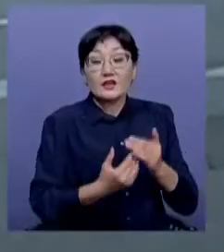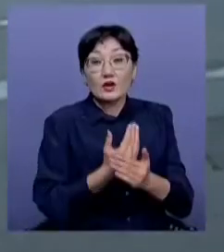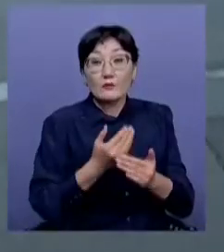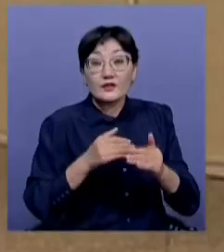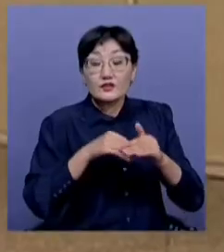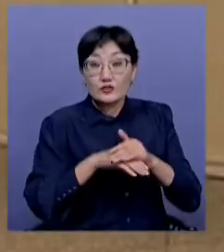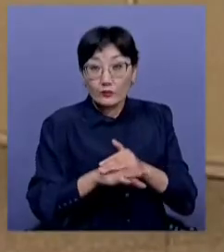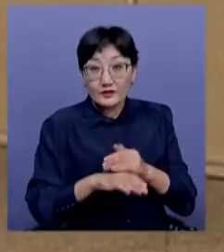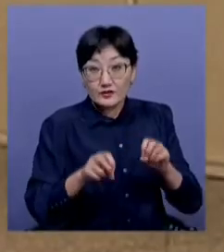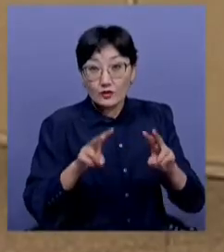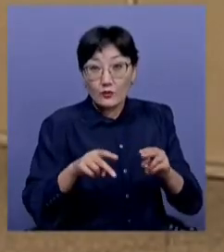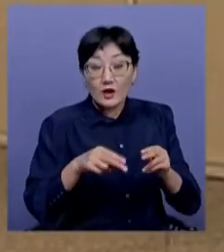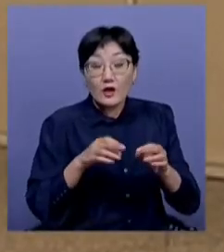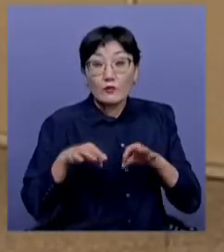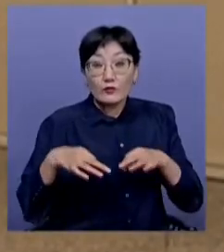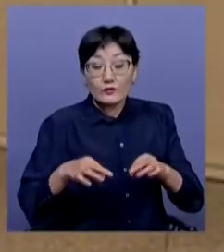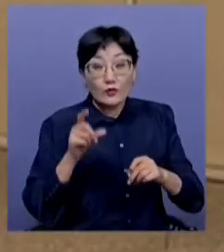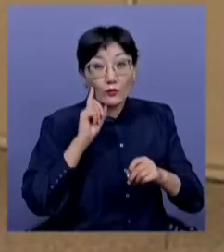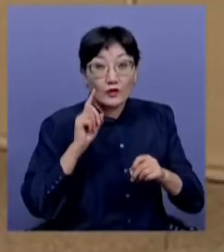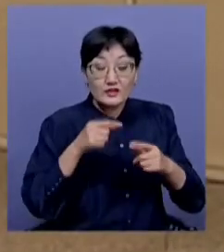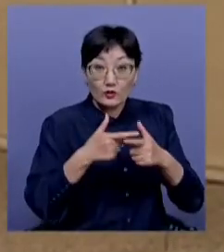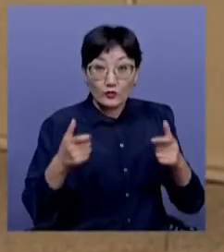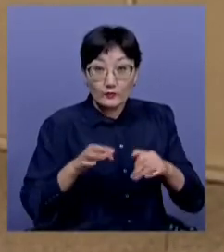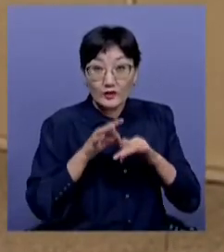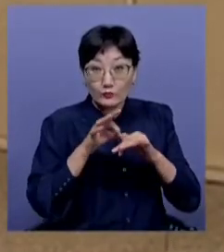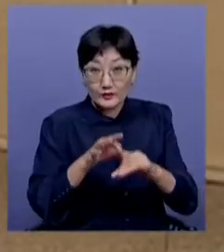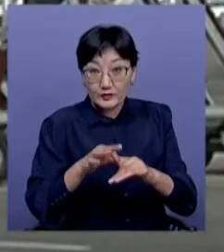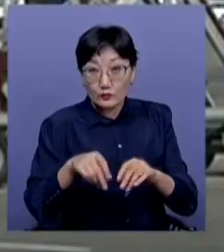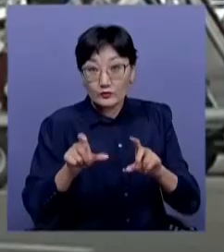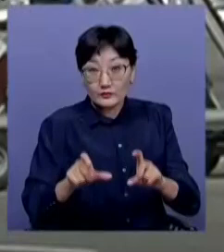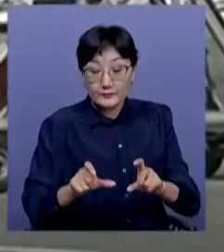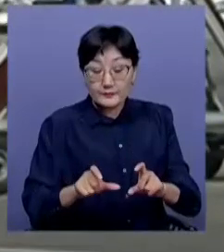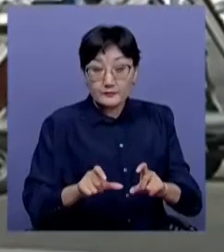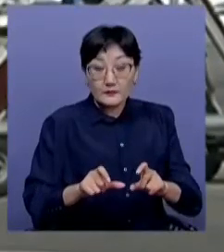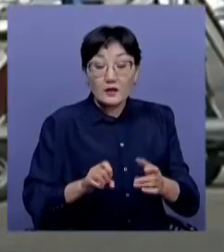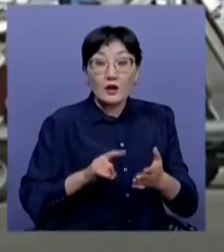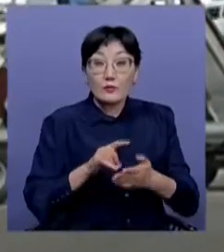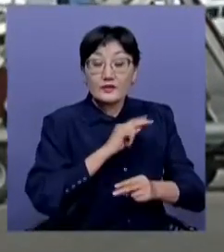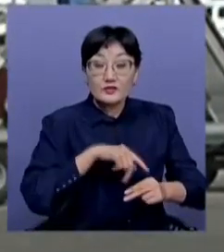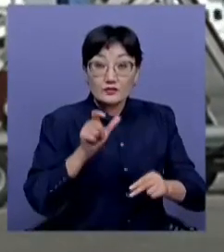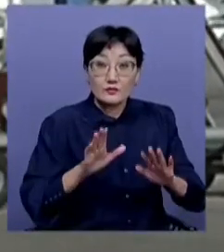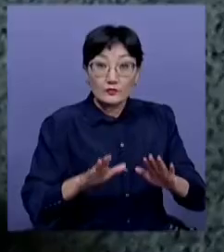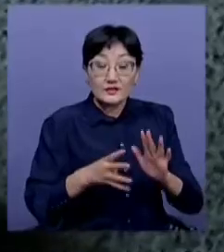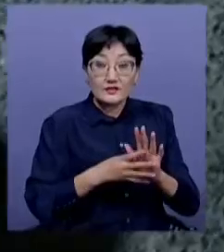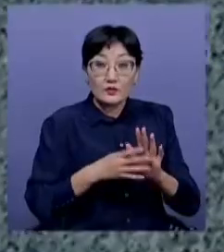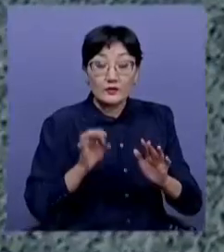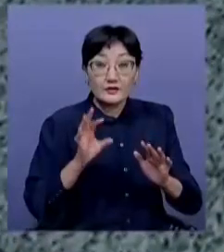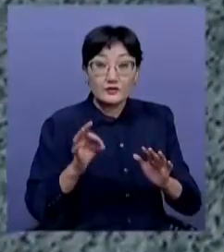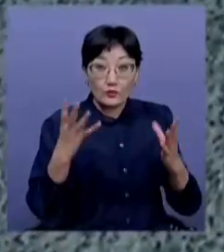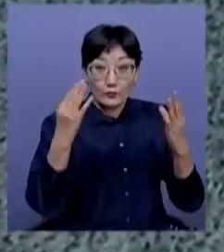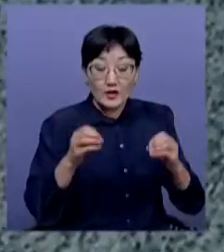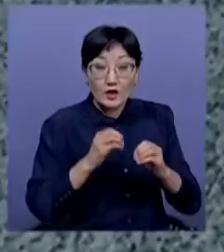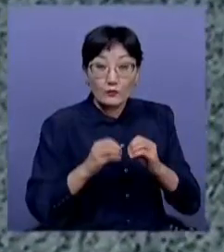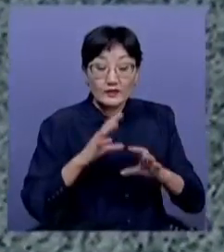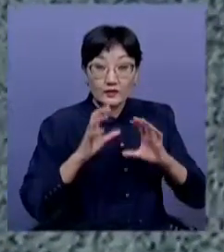сыртқа шығарылып, арнайы көлікпен уақытша қонақ үйге апарып орналастырылады. Әуежай қызметкерлері тек 9 қазан күні 10